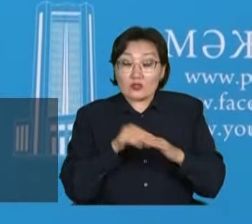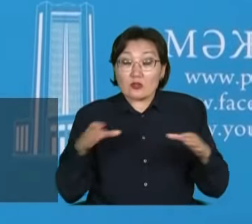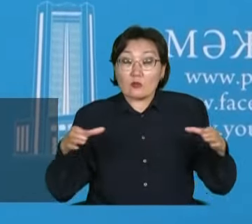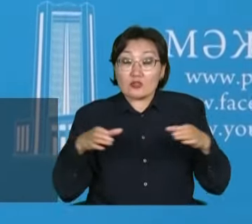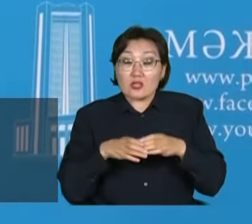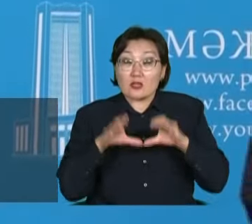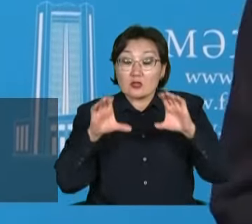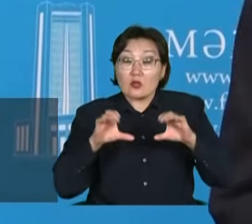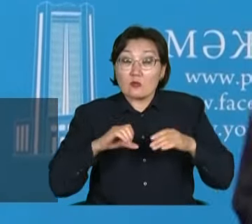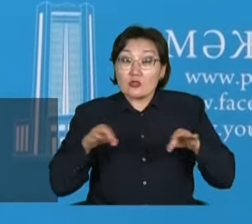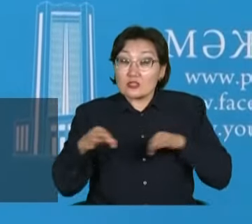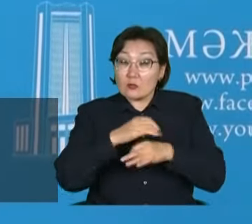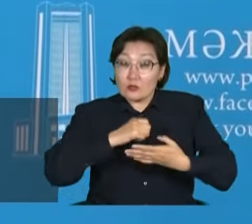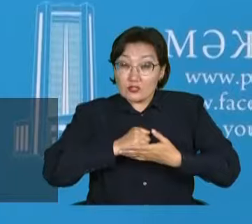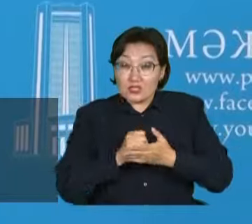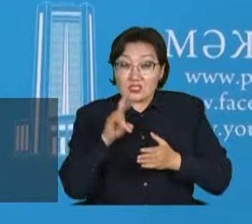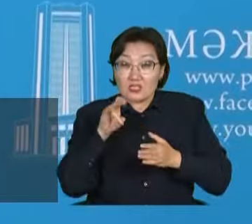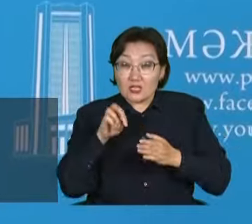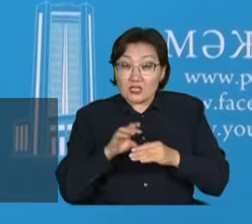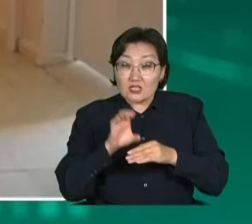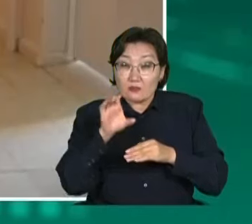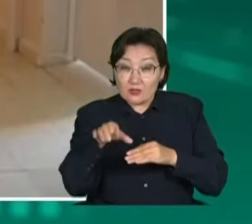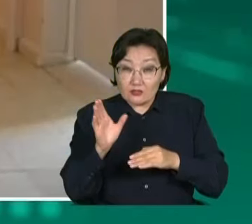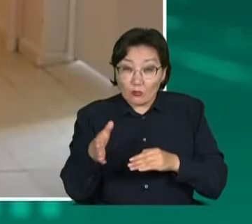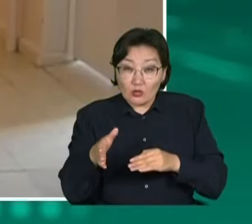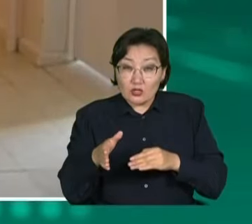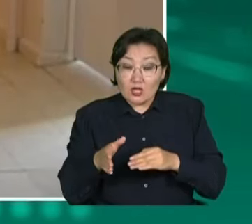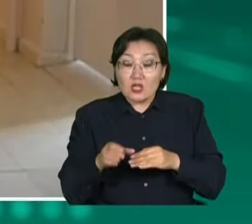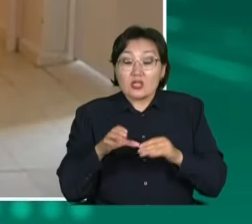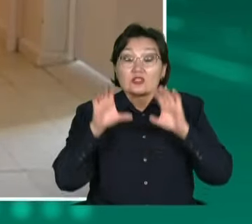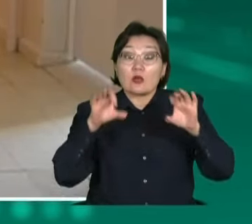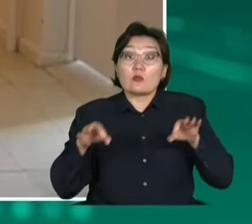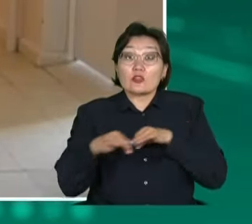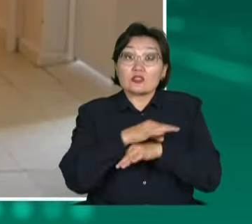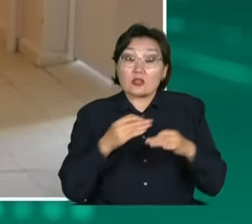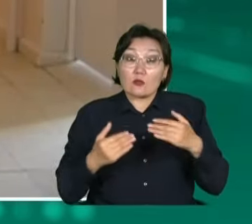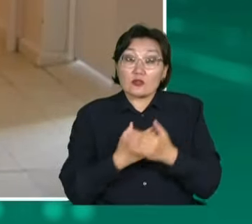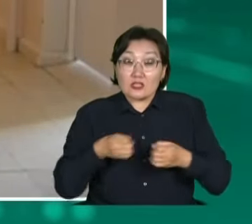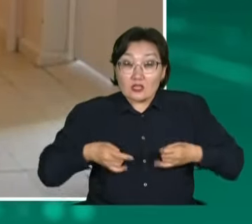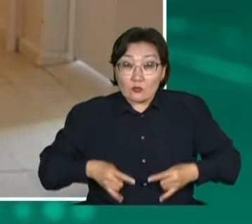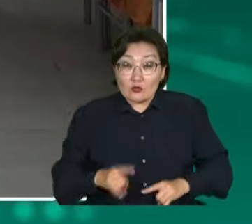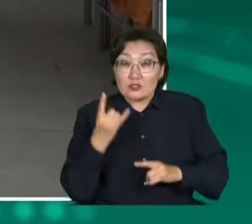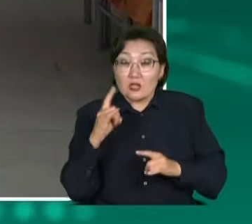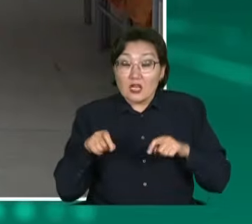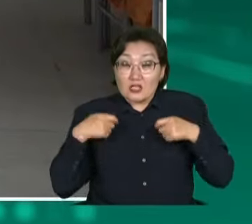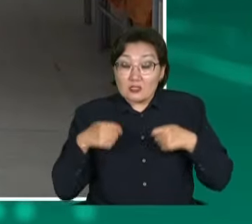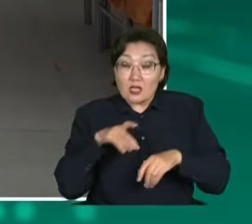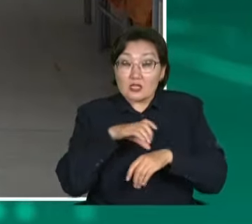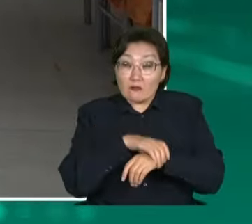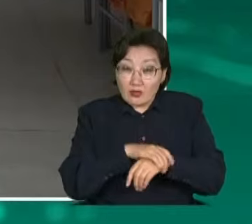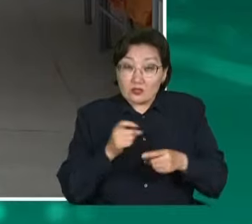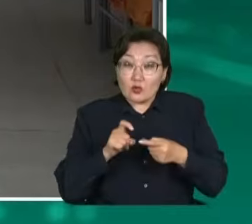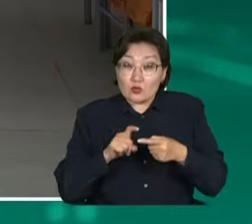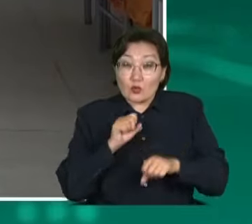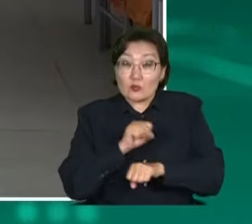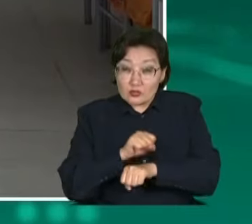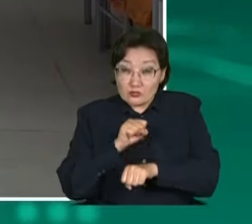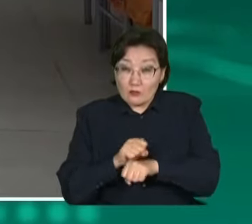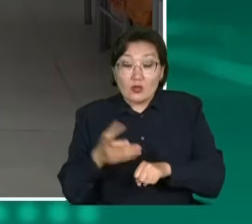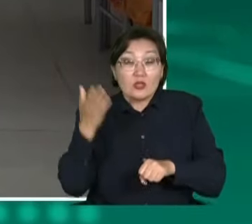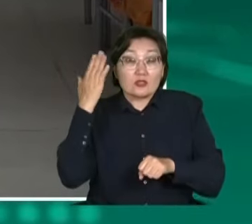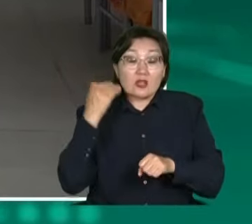жобасы қабылданды. Енді ол сенатқа жіберіледі. Заң жобасы жаңа туған сәбиді сату фактілеріне де тоқтау салады екен.